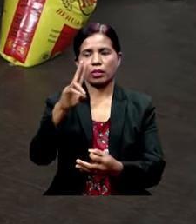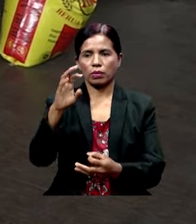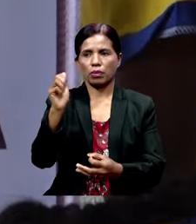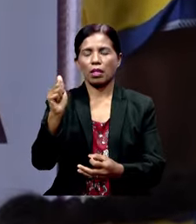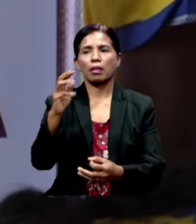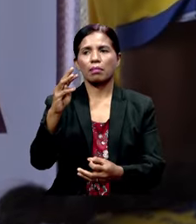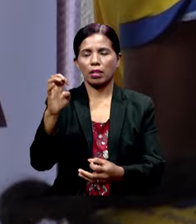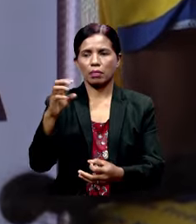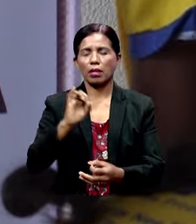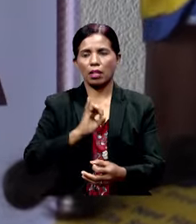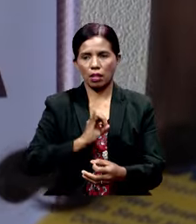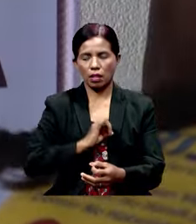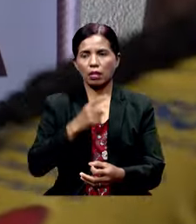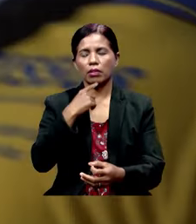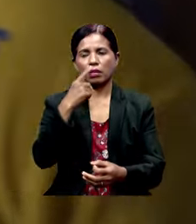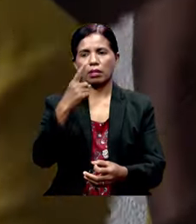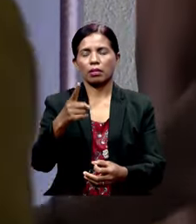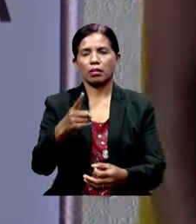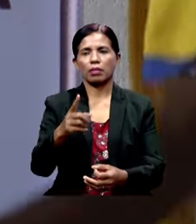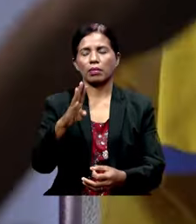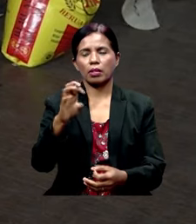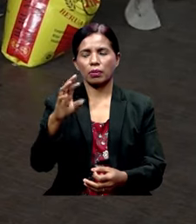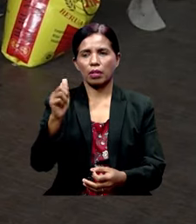bahau rasi katete katak beruan merah gustu